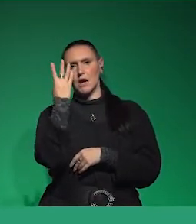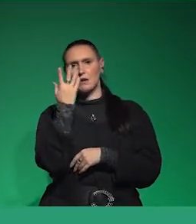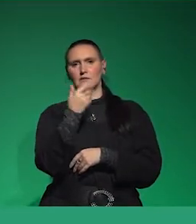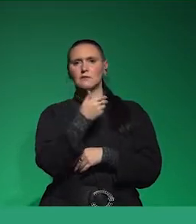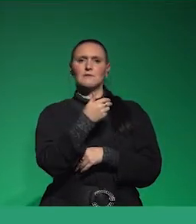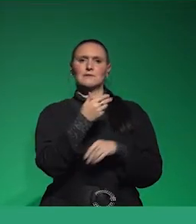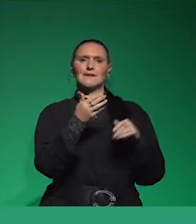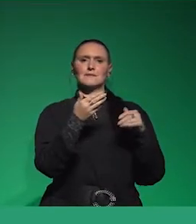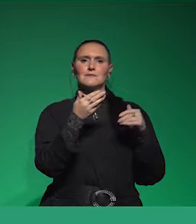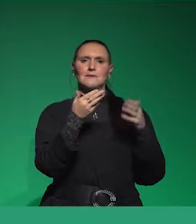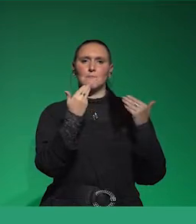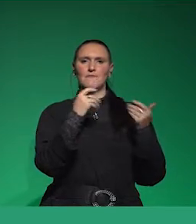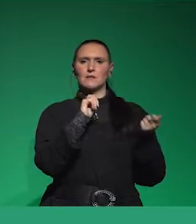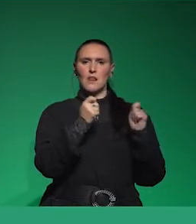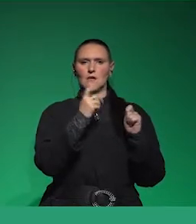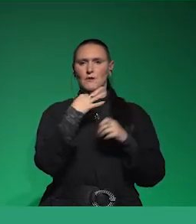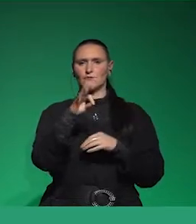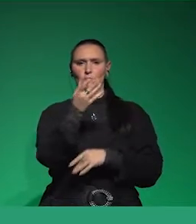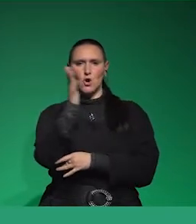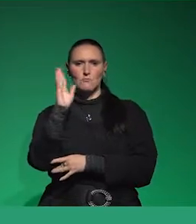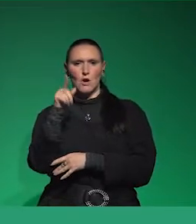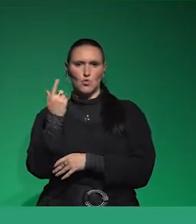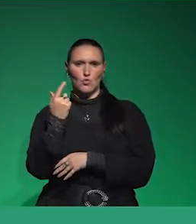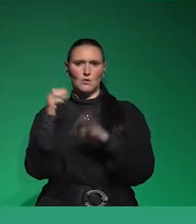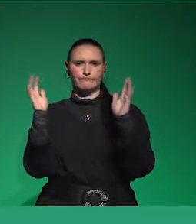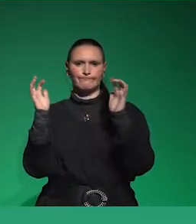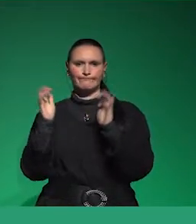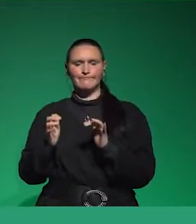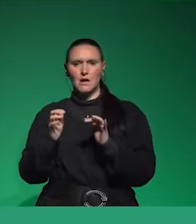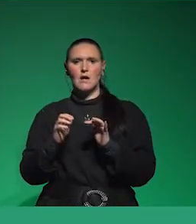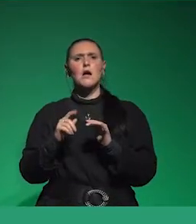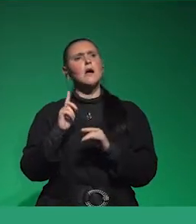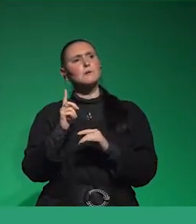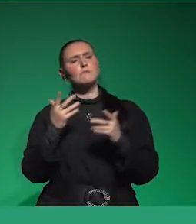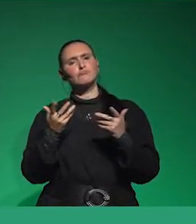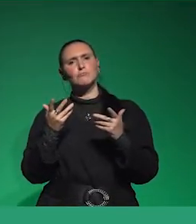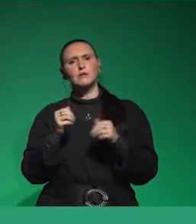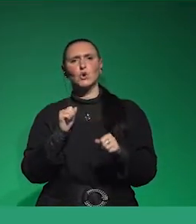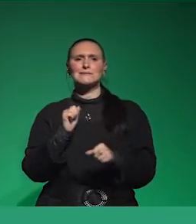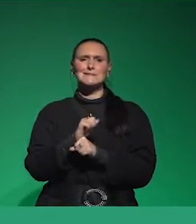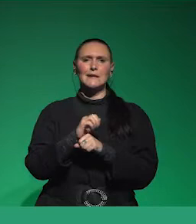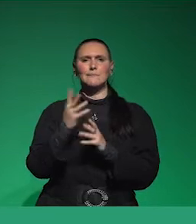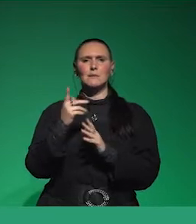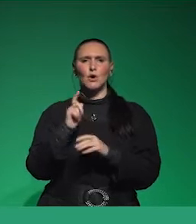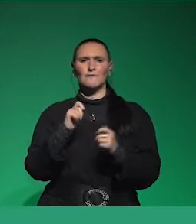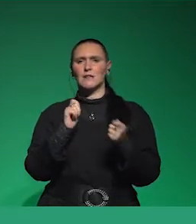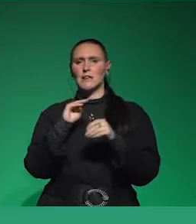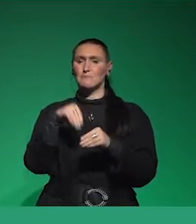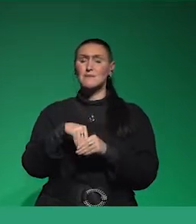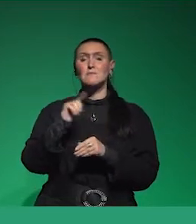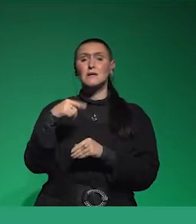Teil der Lösung. Ja, wir wissen ja, dass sie auch CO2 speichern. Und jeder